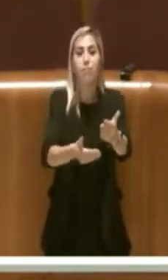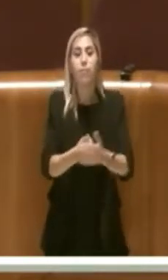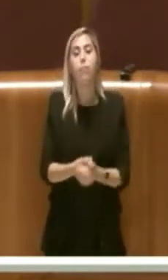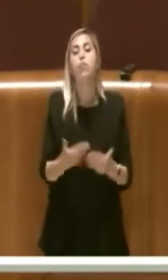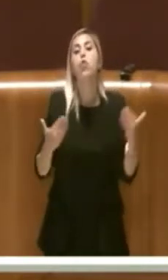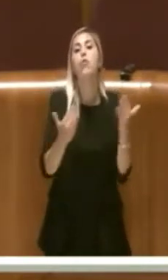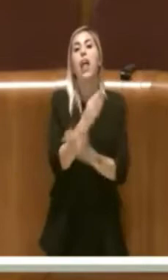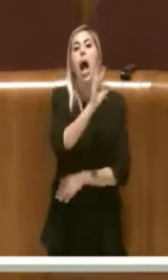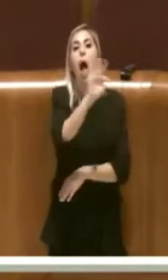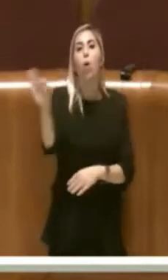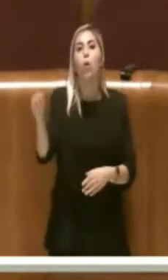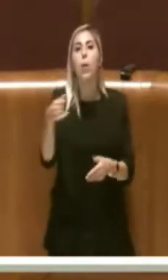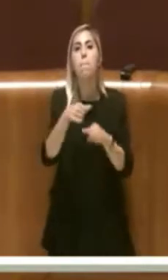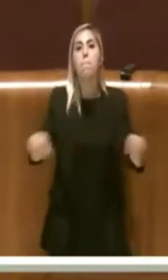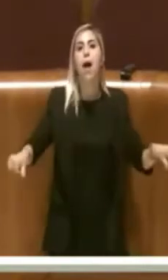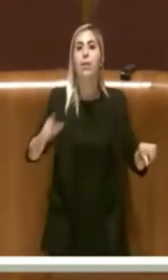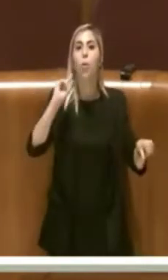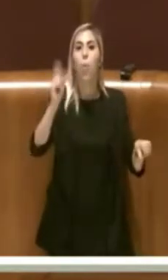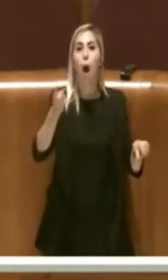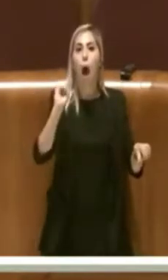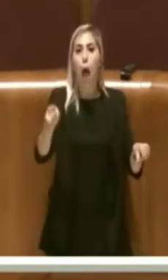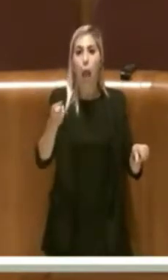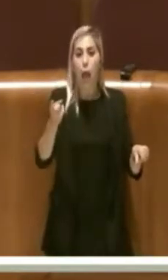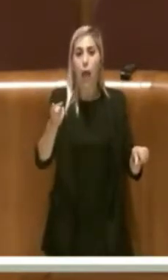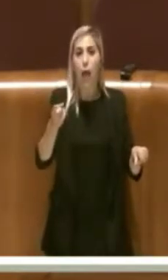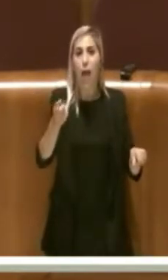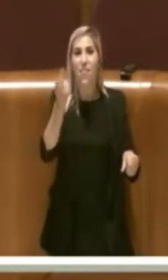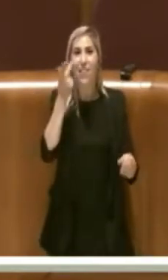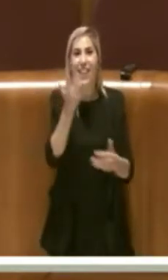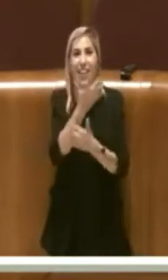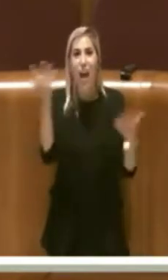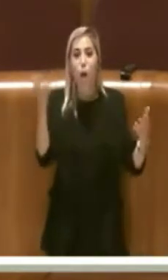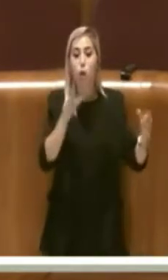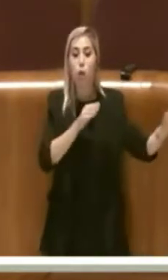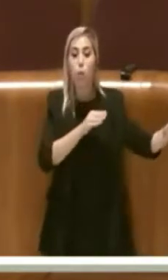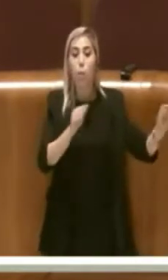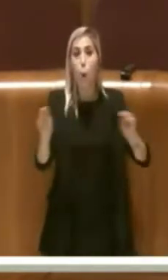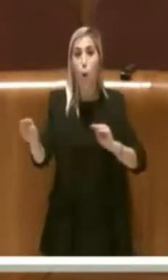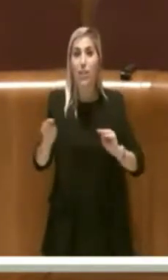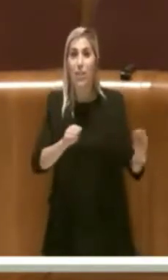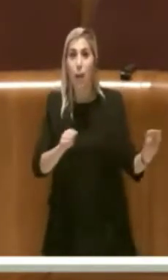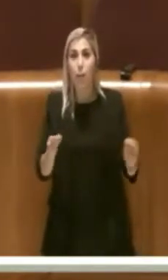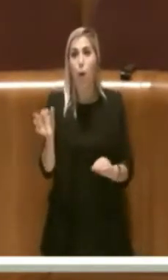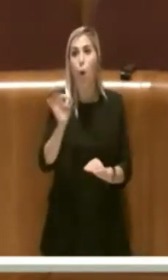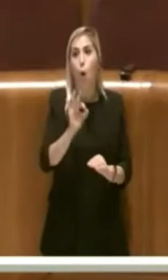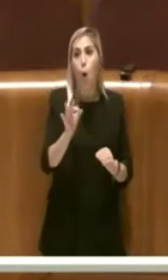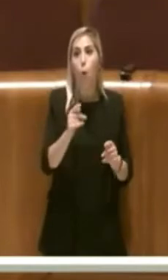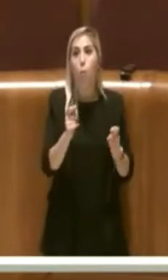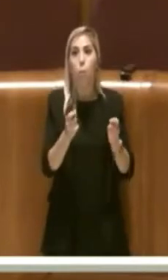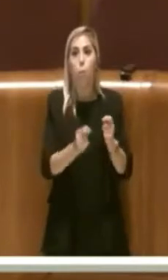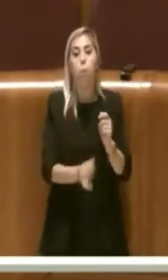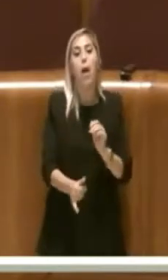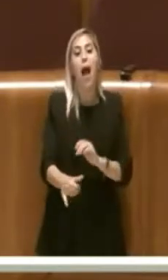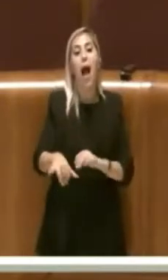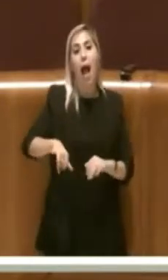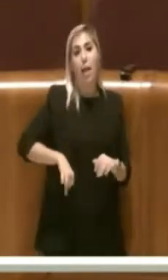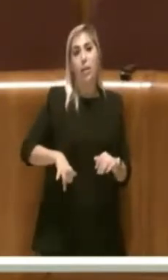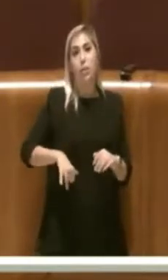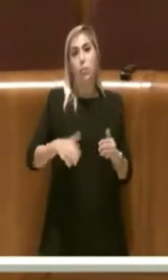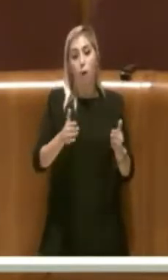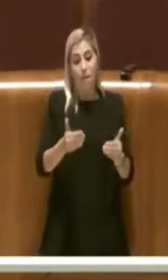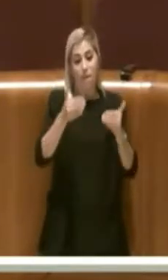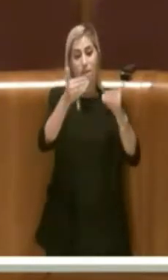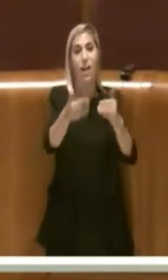novità principali sono rinvenibili nello spostamento, o meglio nella posposizione della fase